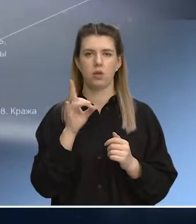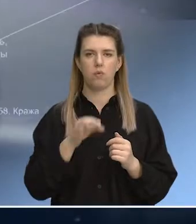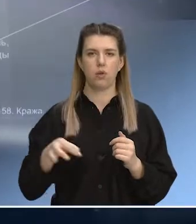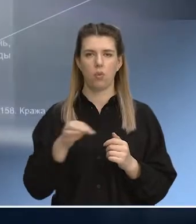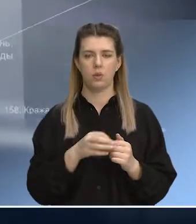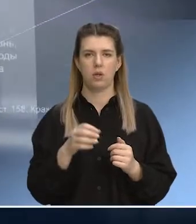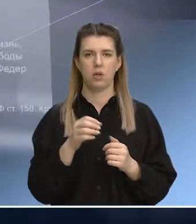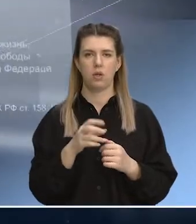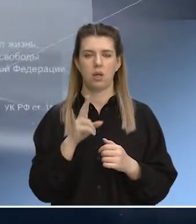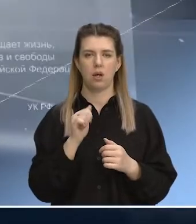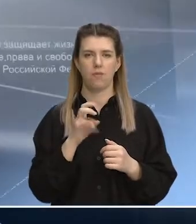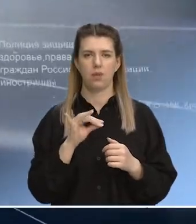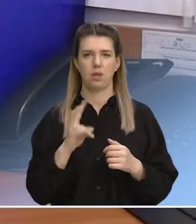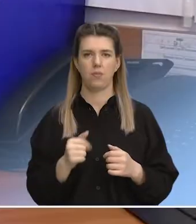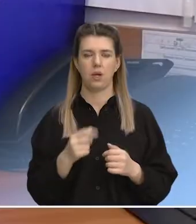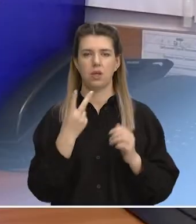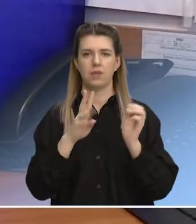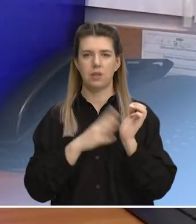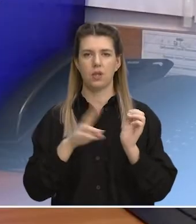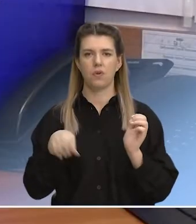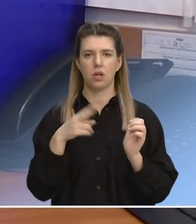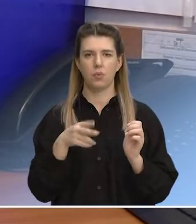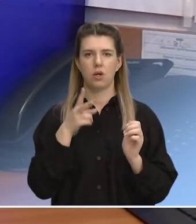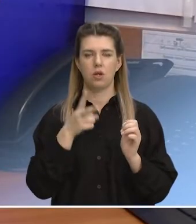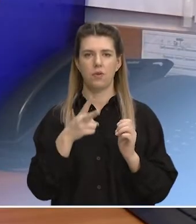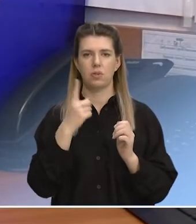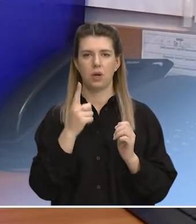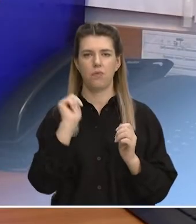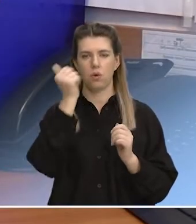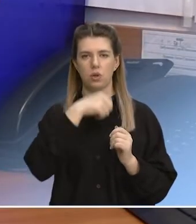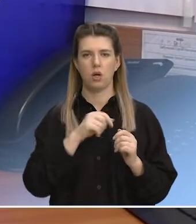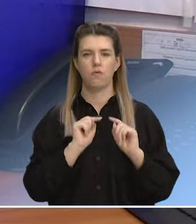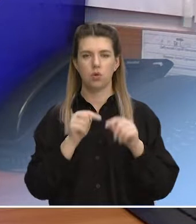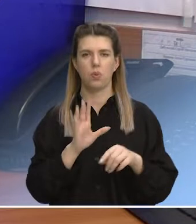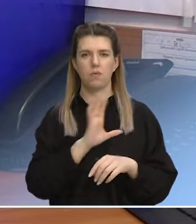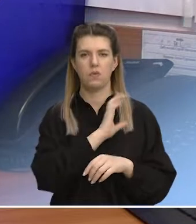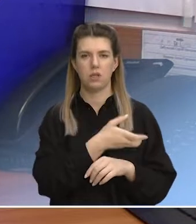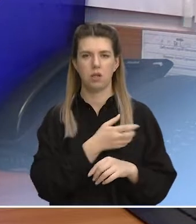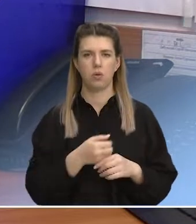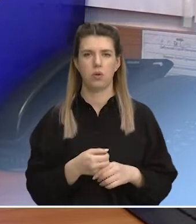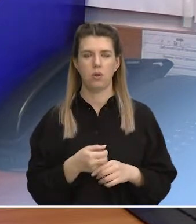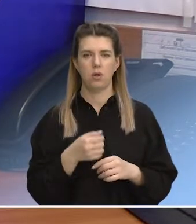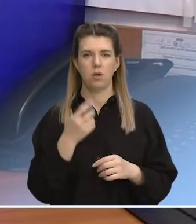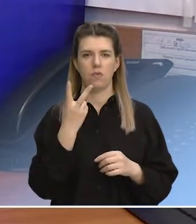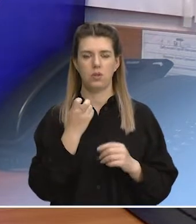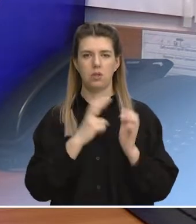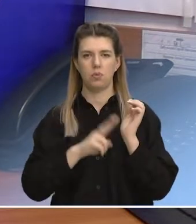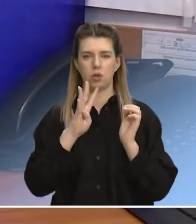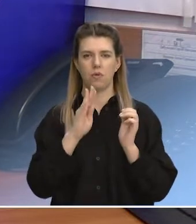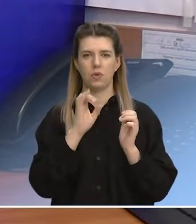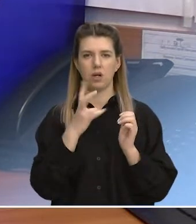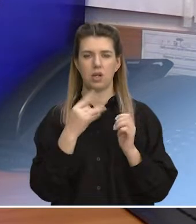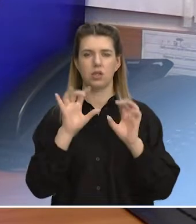Ростовской области Анастасии Дарвиной». 29 декабря 2021 года вступает в силу